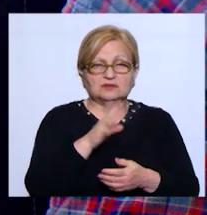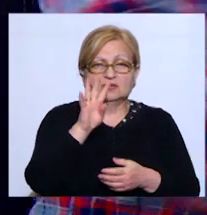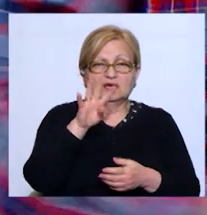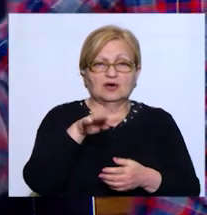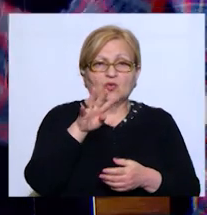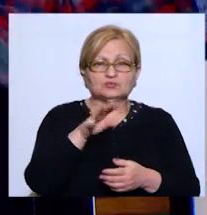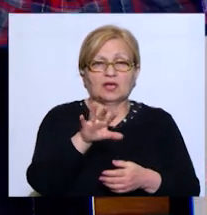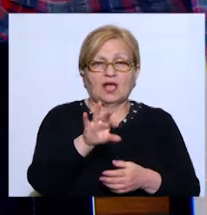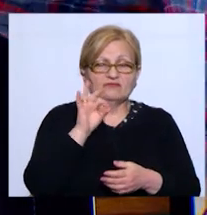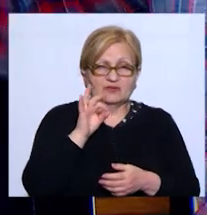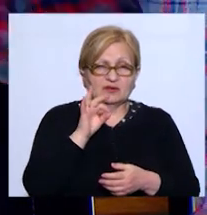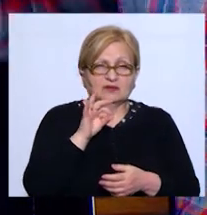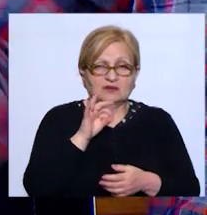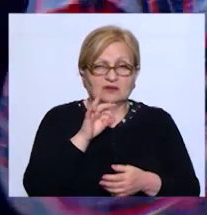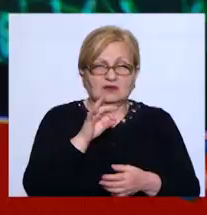4 ავიღეთ.